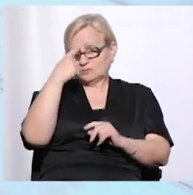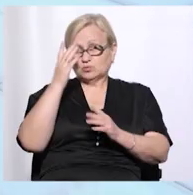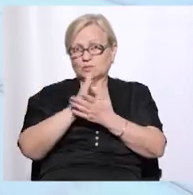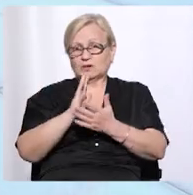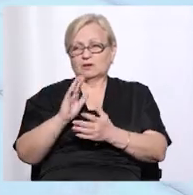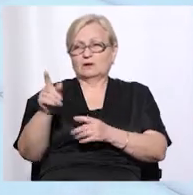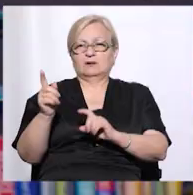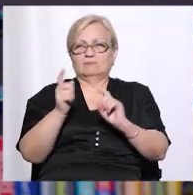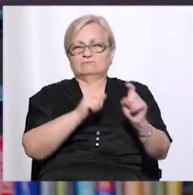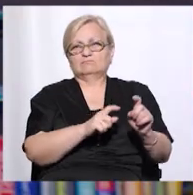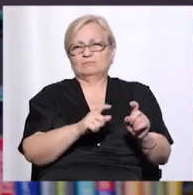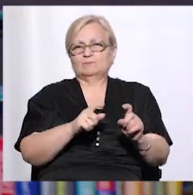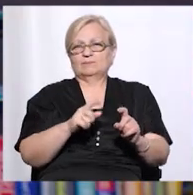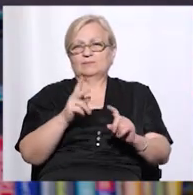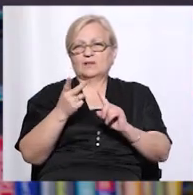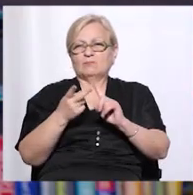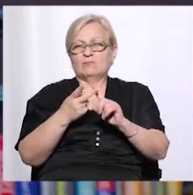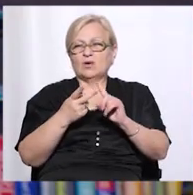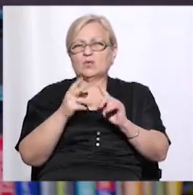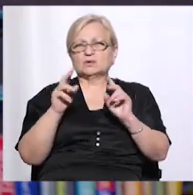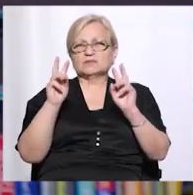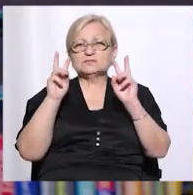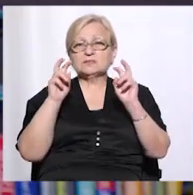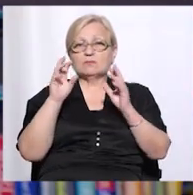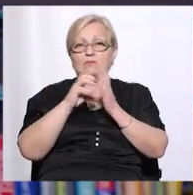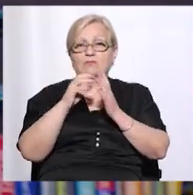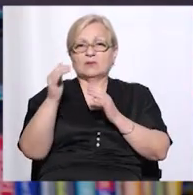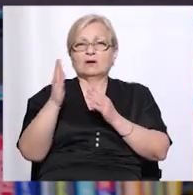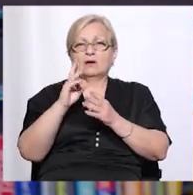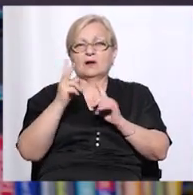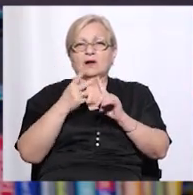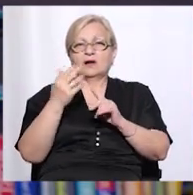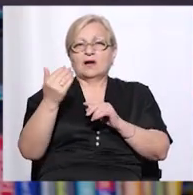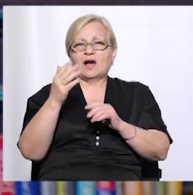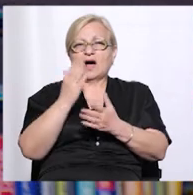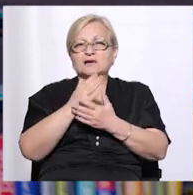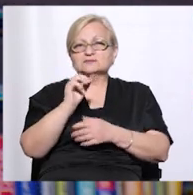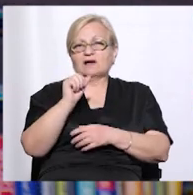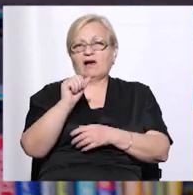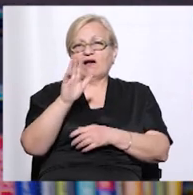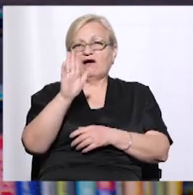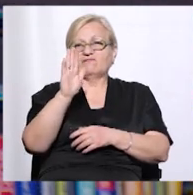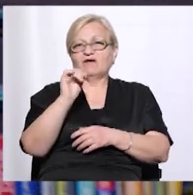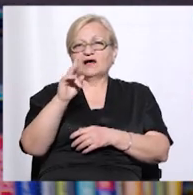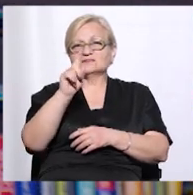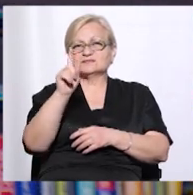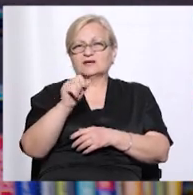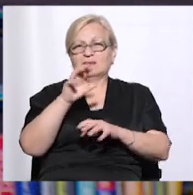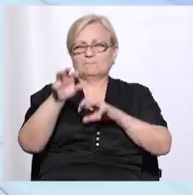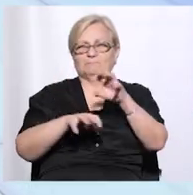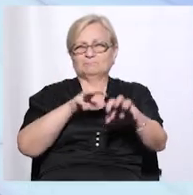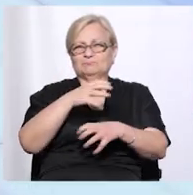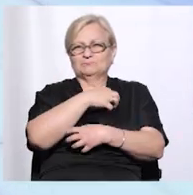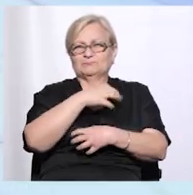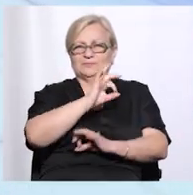თუ ნებიერაა ეს თავისუფლების, მეორე სიმბოლო არ დაგავიწყდეთ, ავაზაა შორენასი. ხომ არ დაგავიწყდათ შორენა